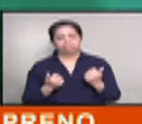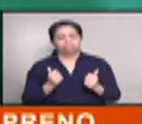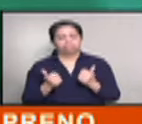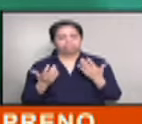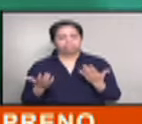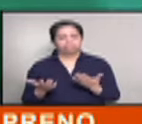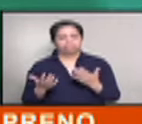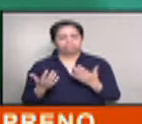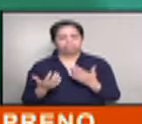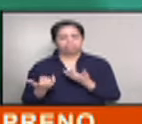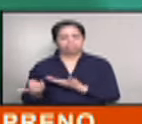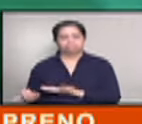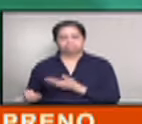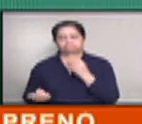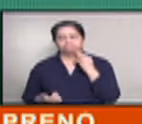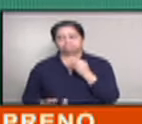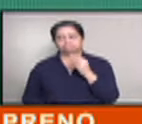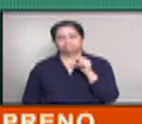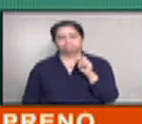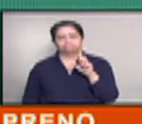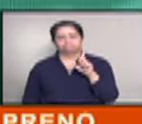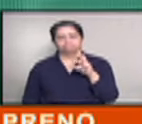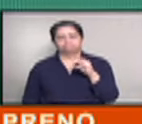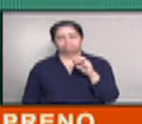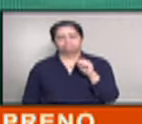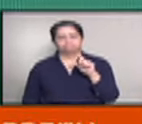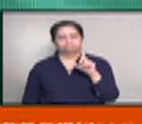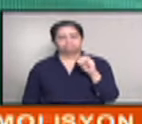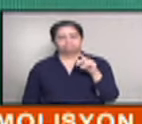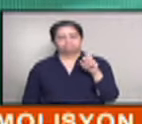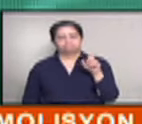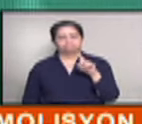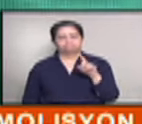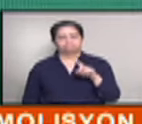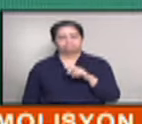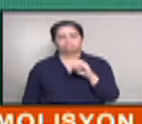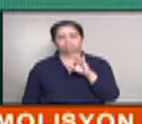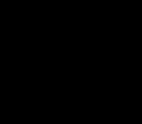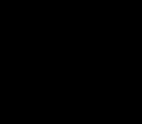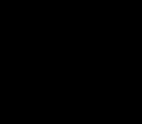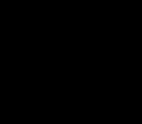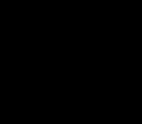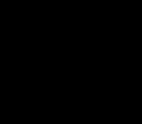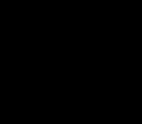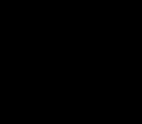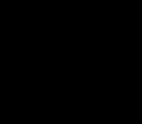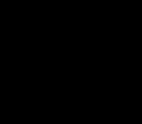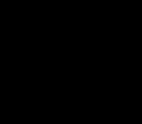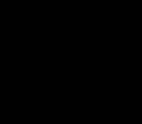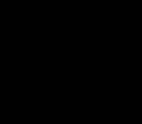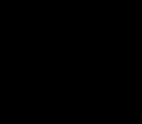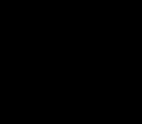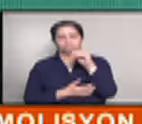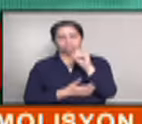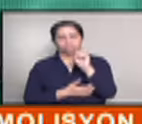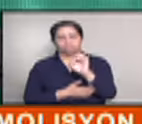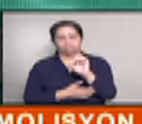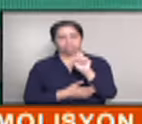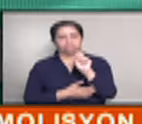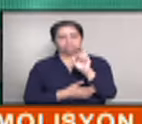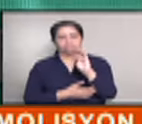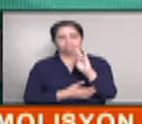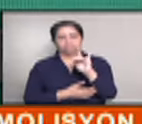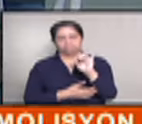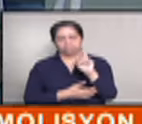Nandito po sa ating studio si Ma'am Nelma Lopez, isa po siyang OFW sa Korea, para reklamo ang abogadong si Jose Teblin.